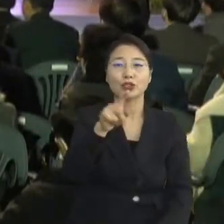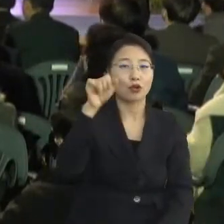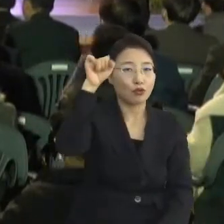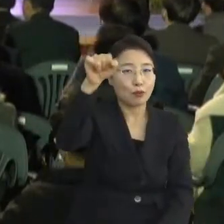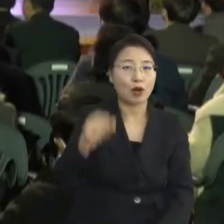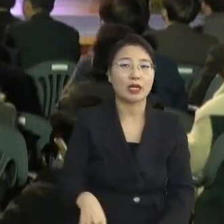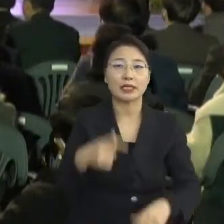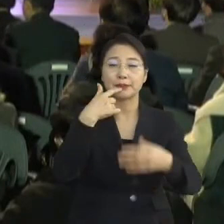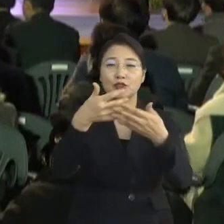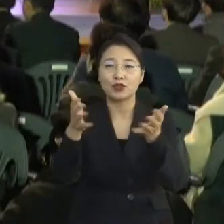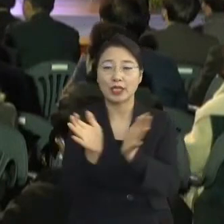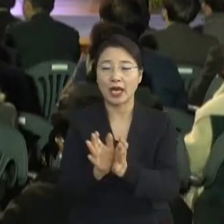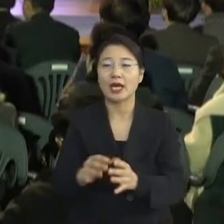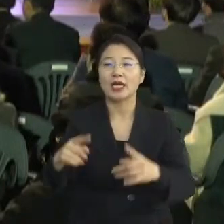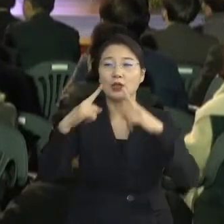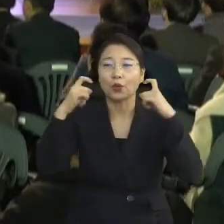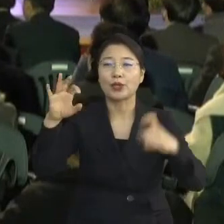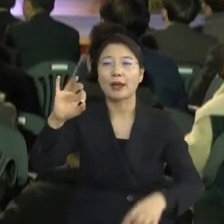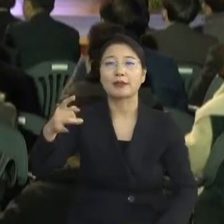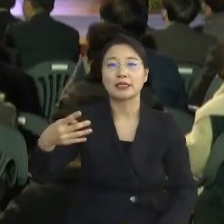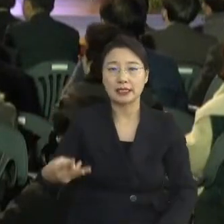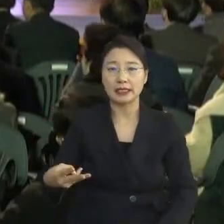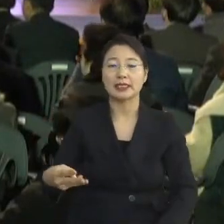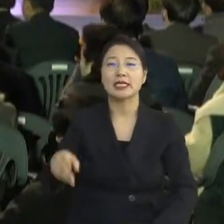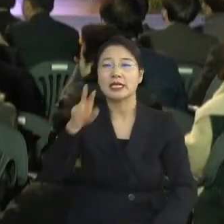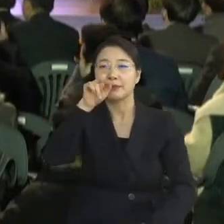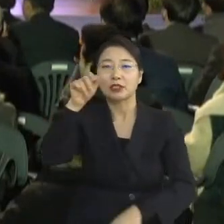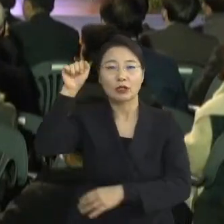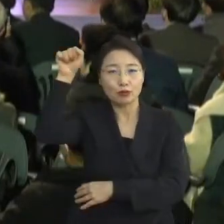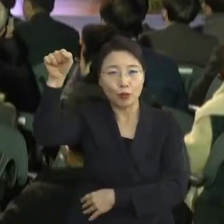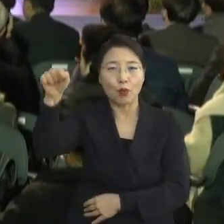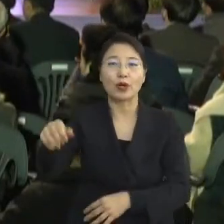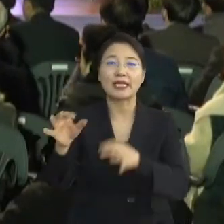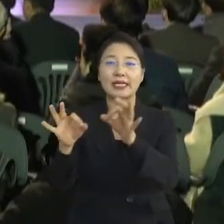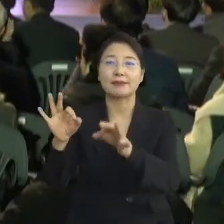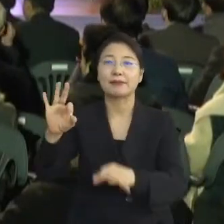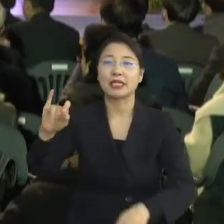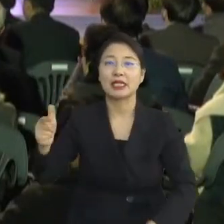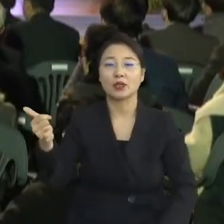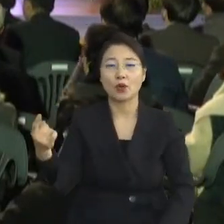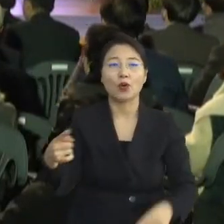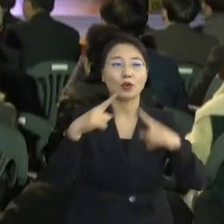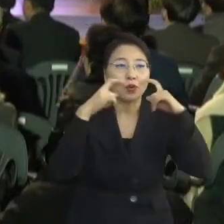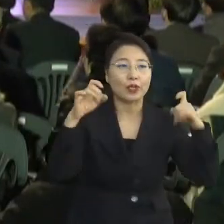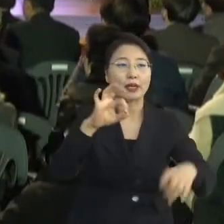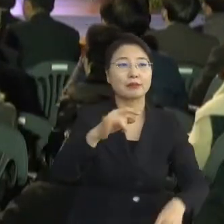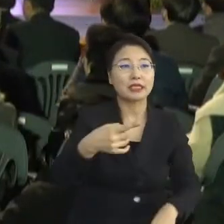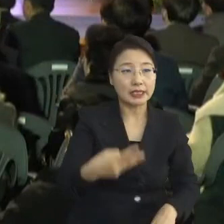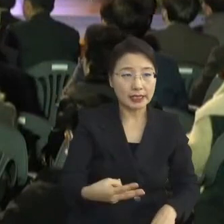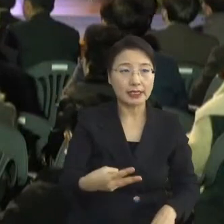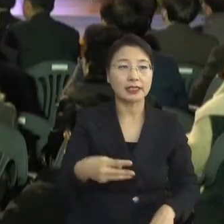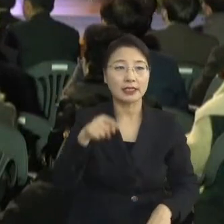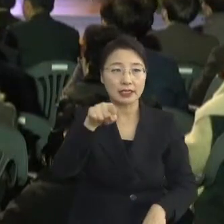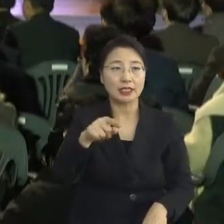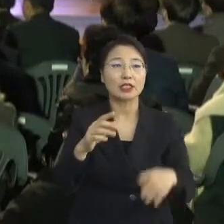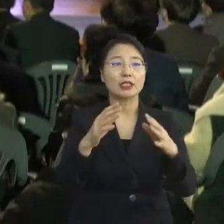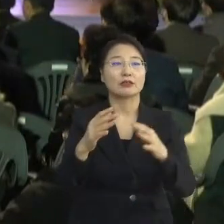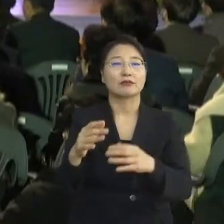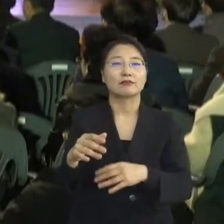더불어민주당 동대문을 김인호 예비후보자님, 국민의힘 동대문을 황문석 예비후보자님,